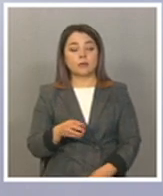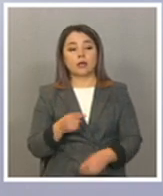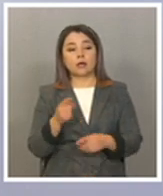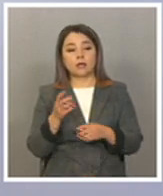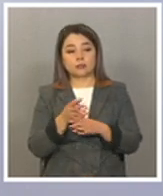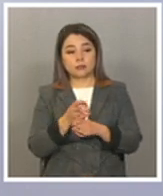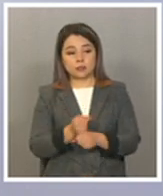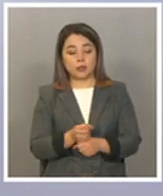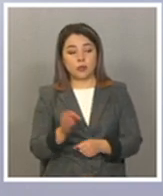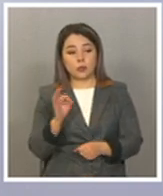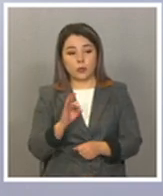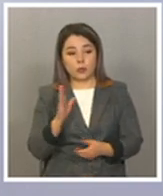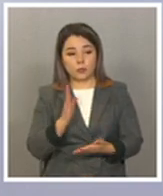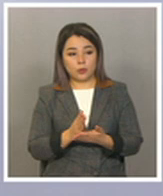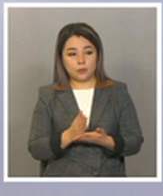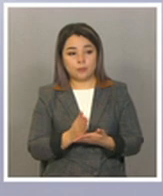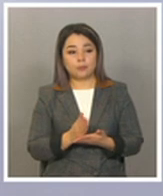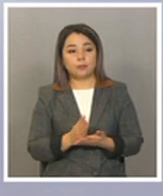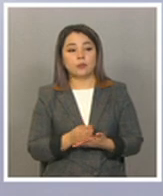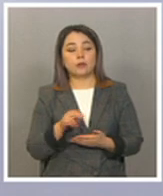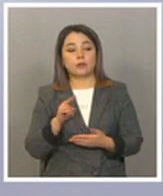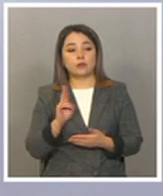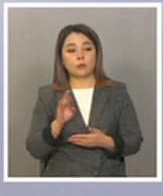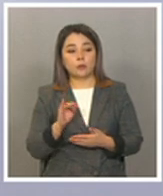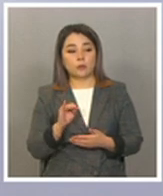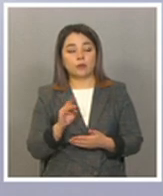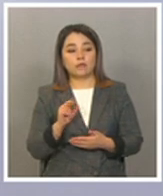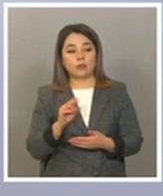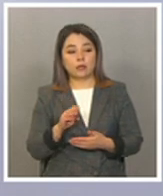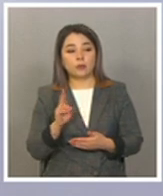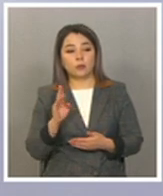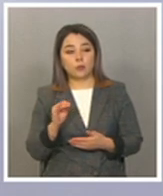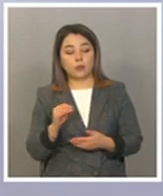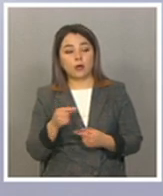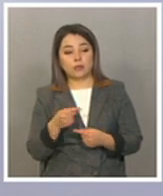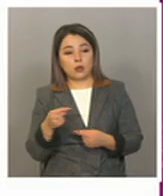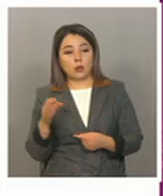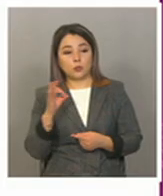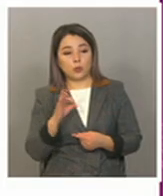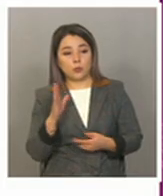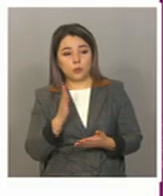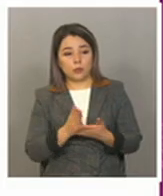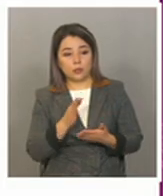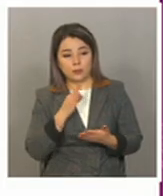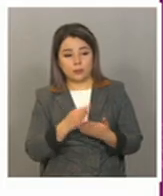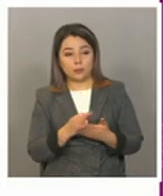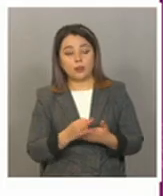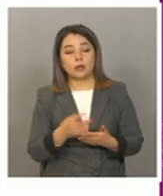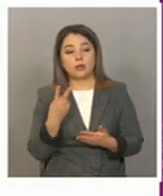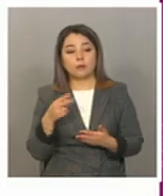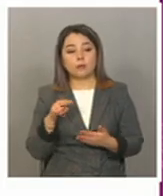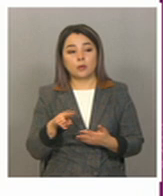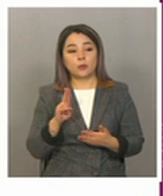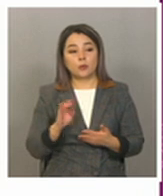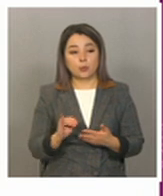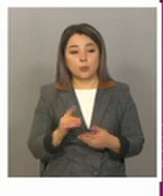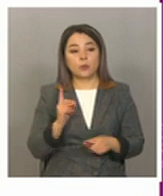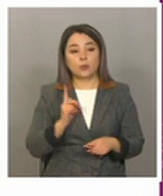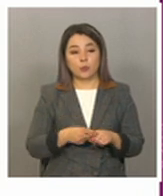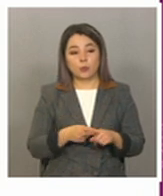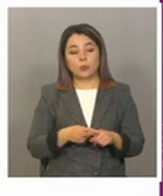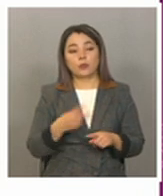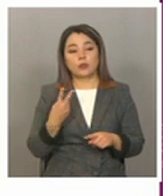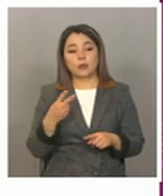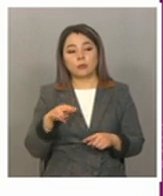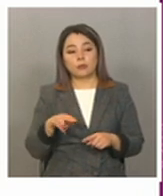Нөл болады. Q квадраттан Q квадратта азайтамыз. Нөл болады. 2ПК қосу